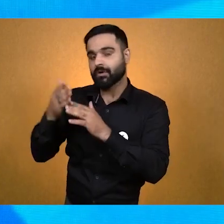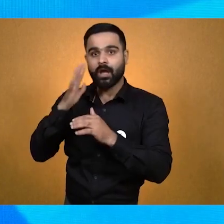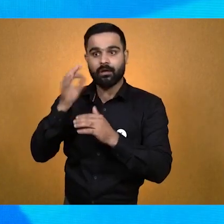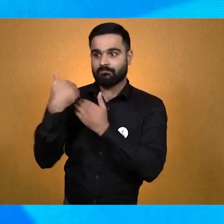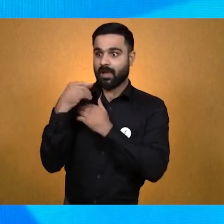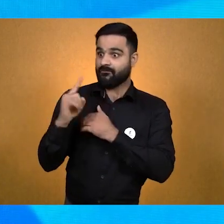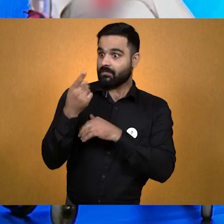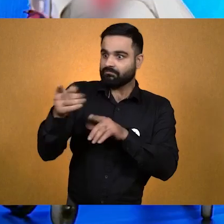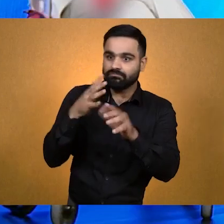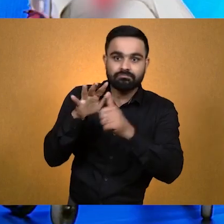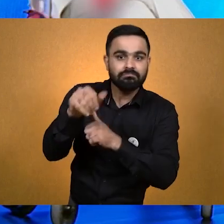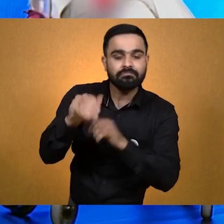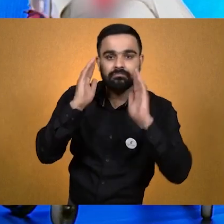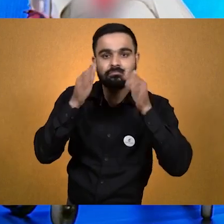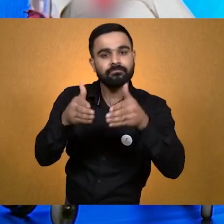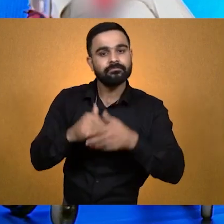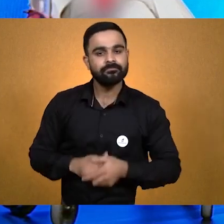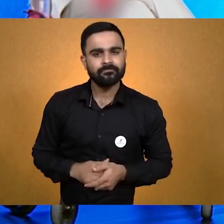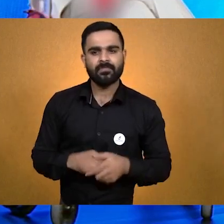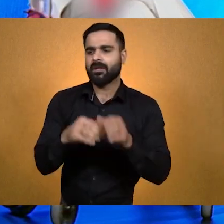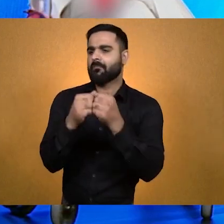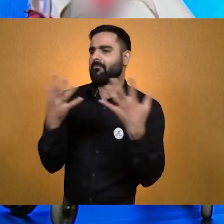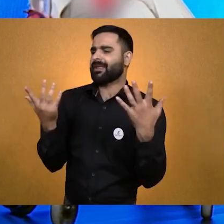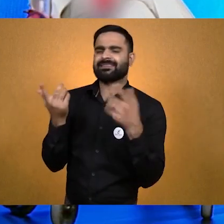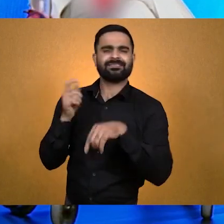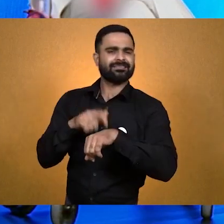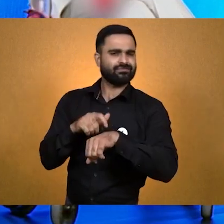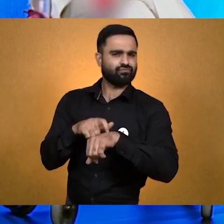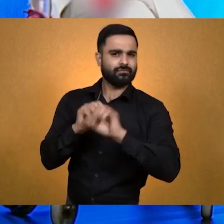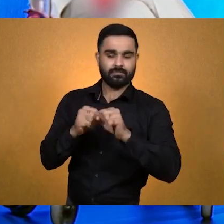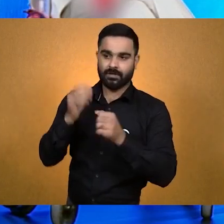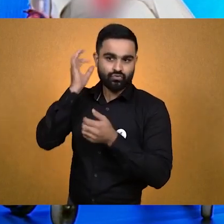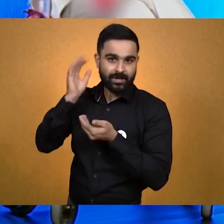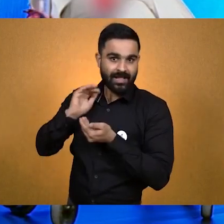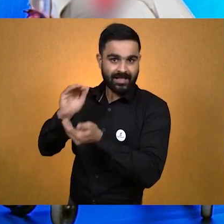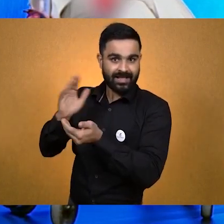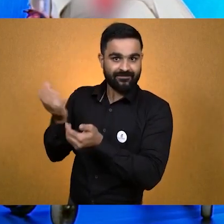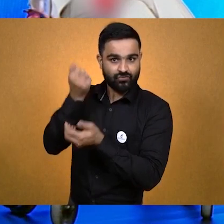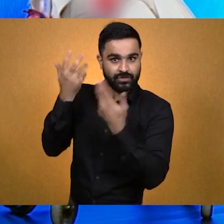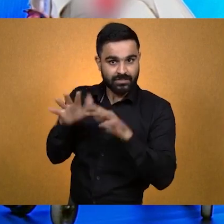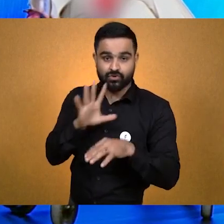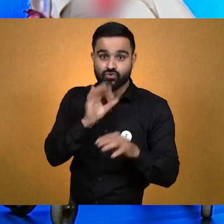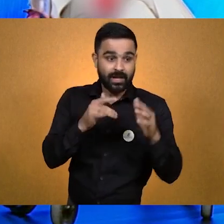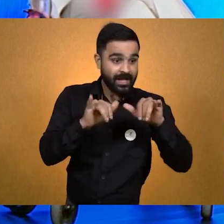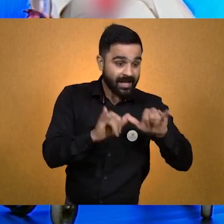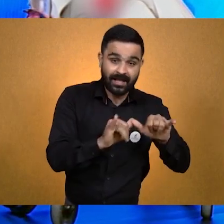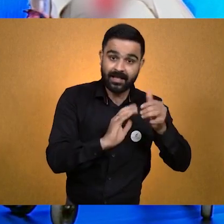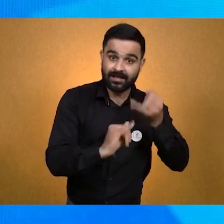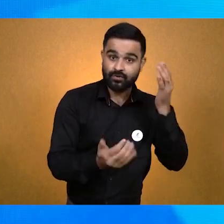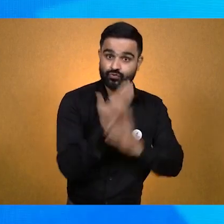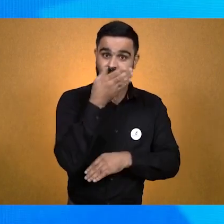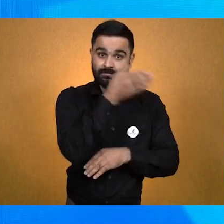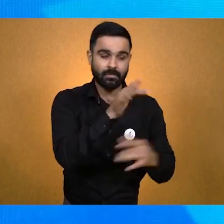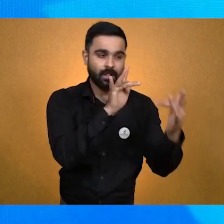प्रायोरिटी पे रखता है? कई बार मैंने मेडल जीतने के बाद रियल इस्टेट रेगुलेटरी अथॉरिटी